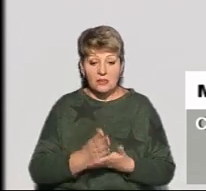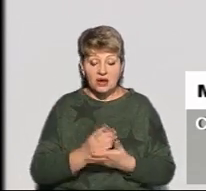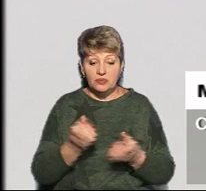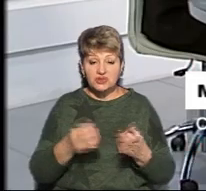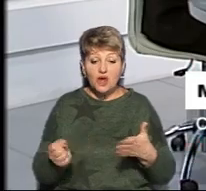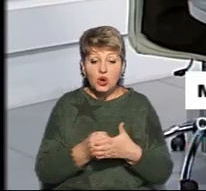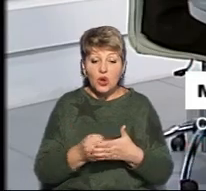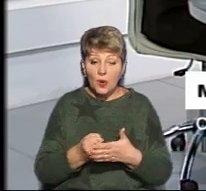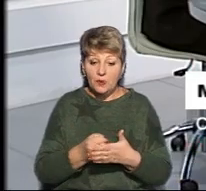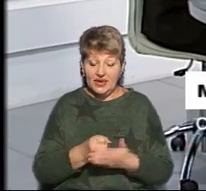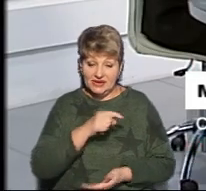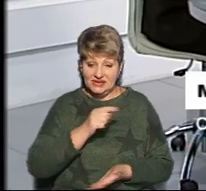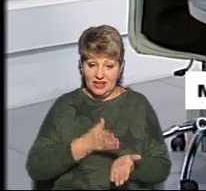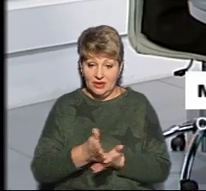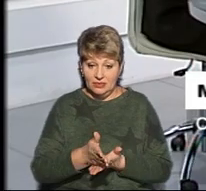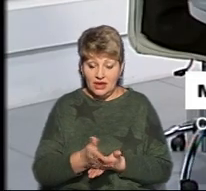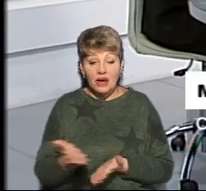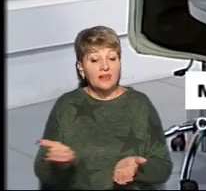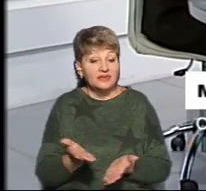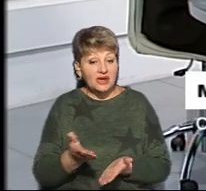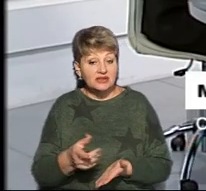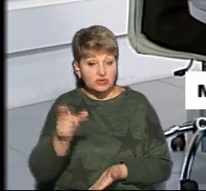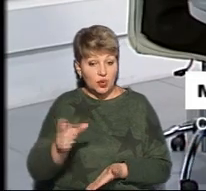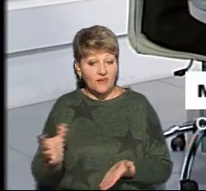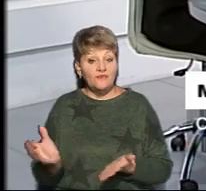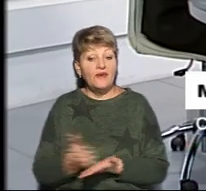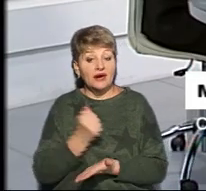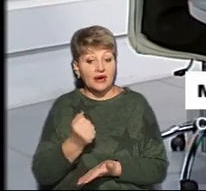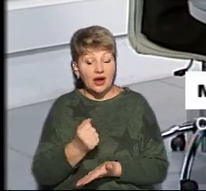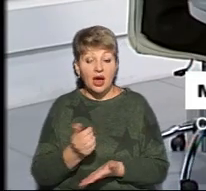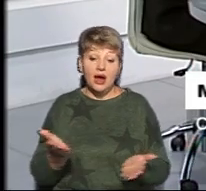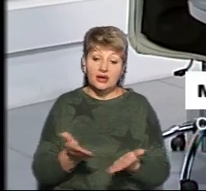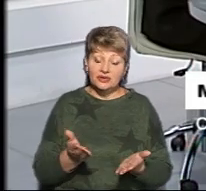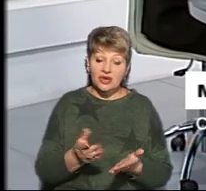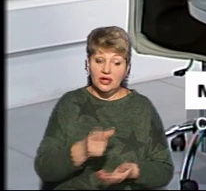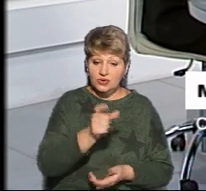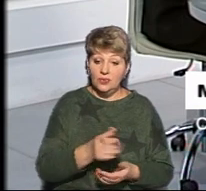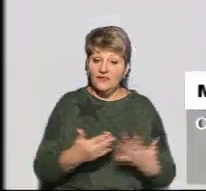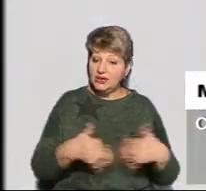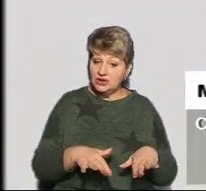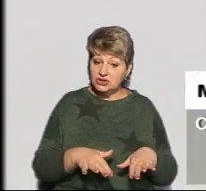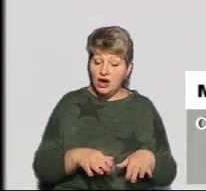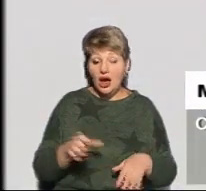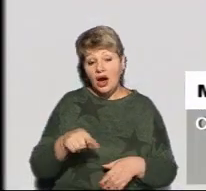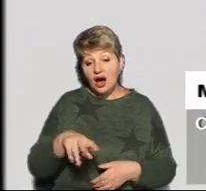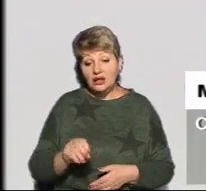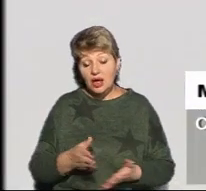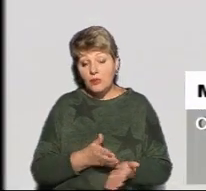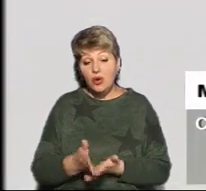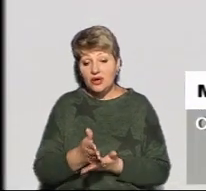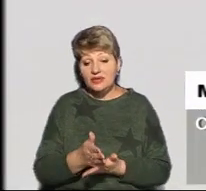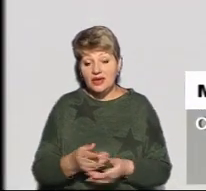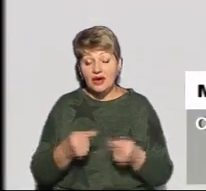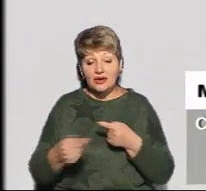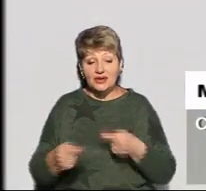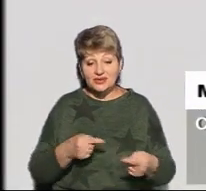лобістський характер. Тому десь громадянин виграє безпосередньо, десь громадянин втрачає. Але політики, вони є різні.